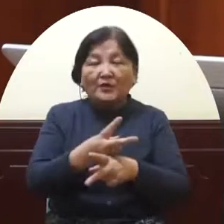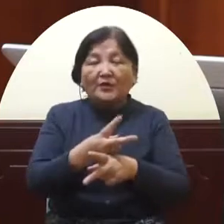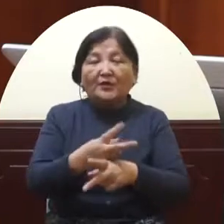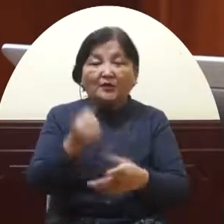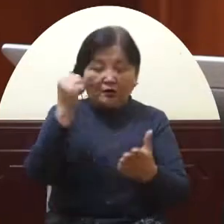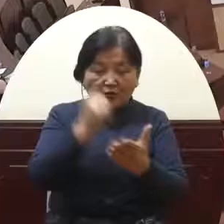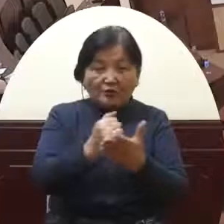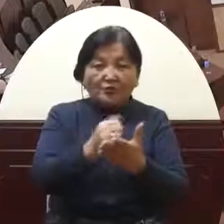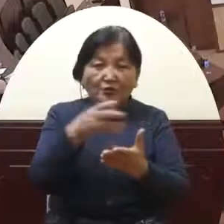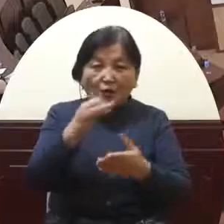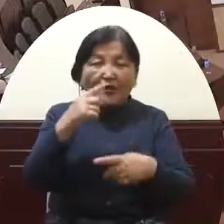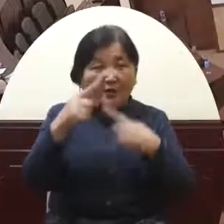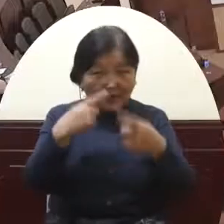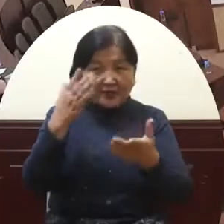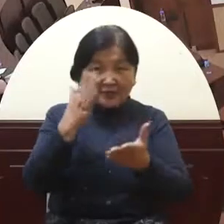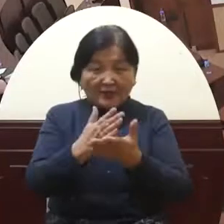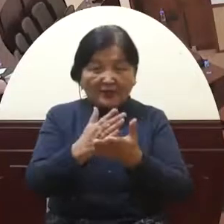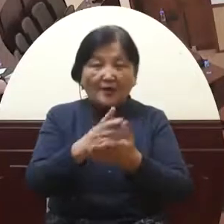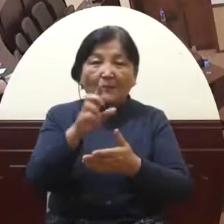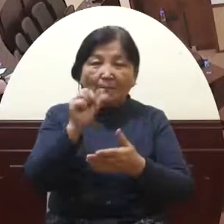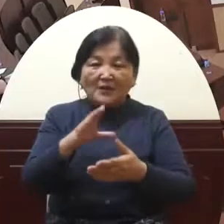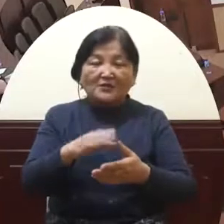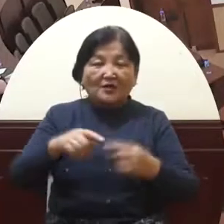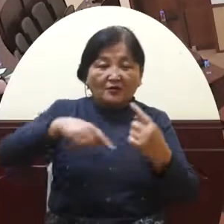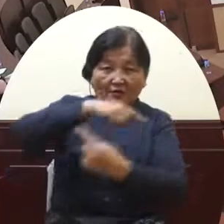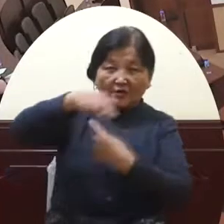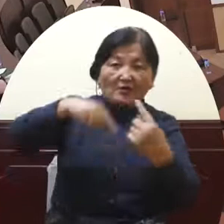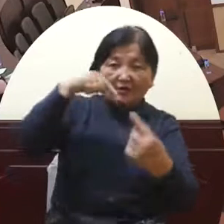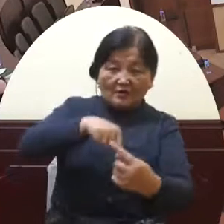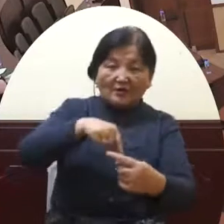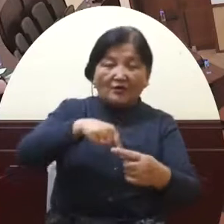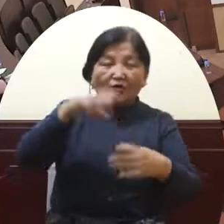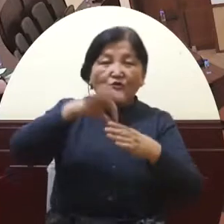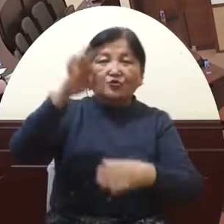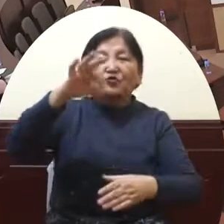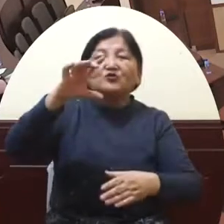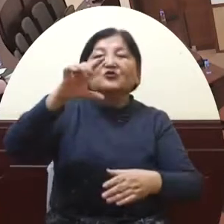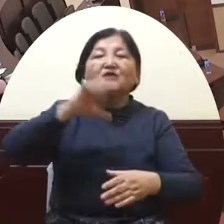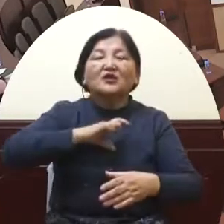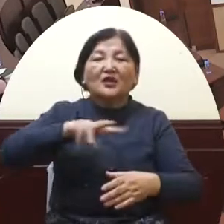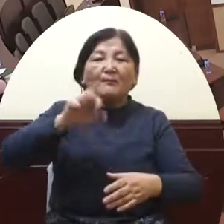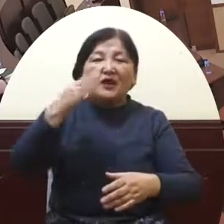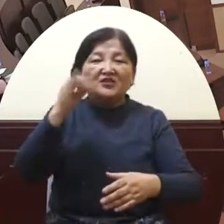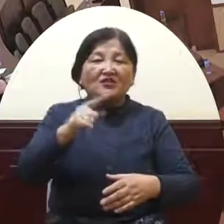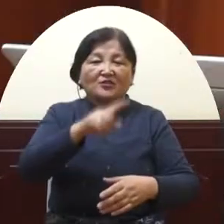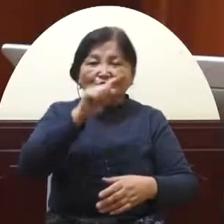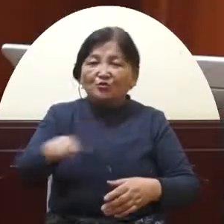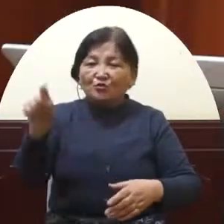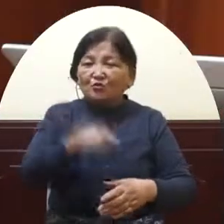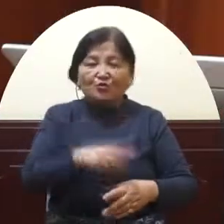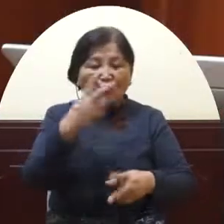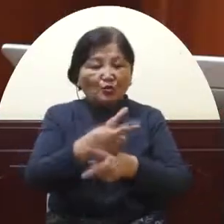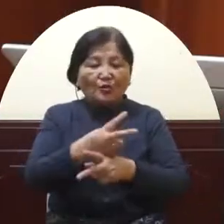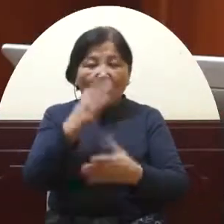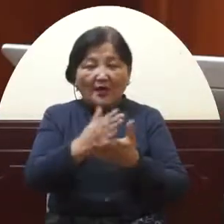сонгуулийн тогтолцоог ярьж байна. Энэ бол бас эргээд сонгогчийн эрхтгийг маш их зөрчилдүүлэх хуулийн хувилбар гэж би бол харж байгаа. Ягаад